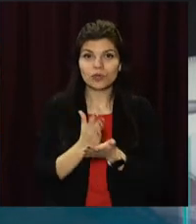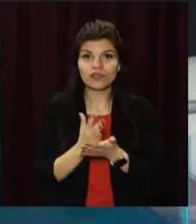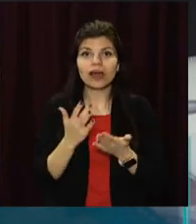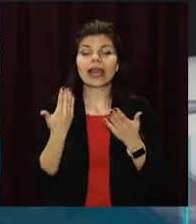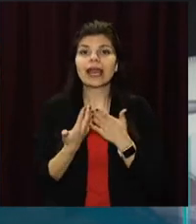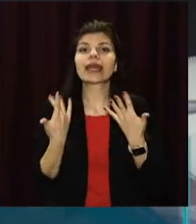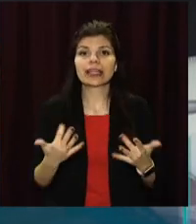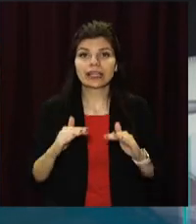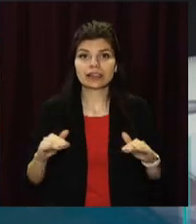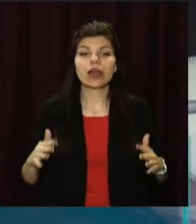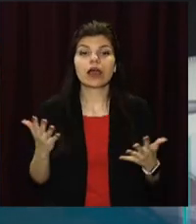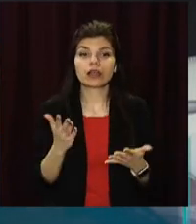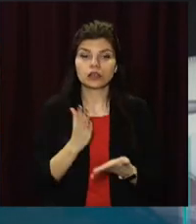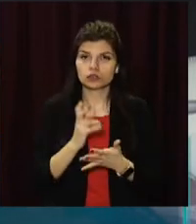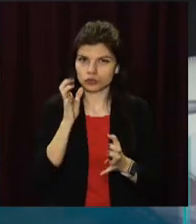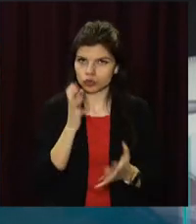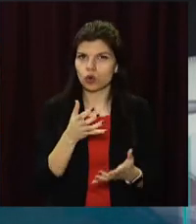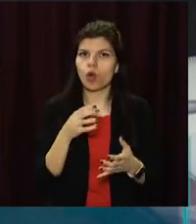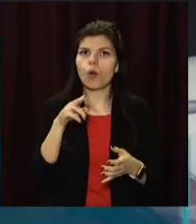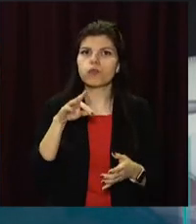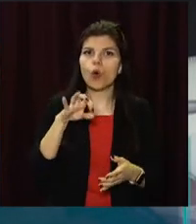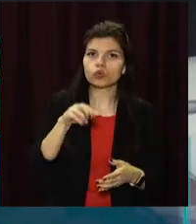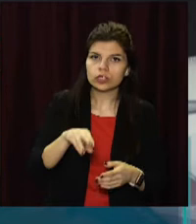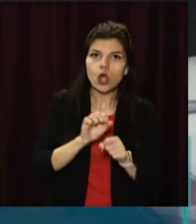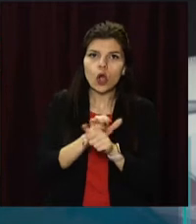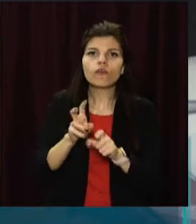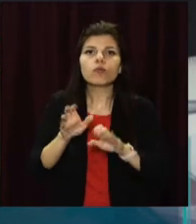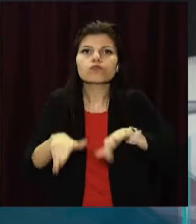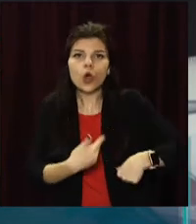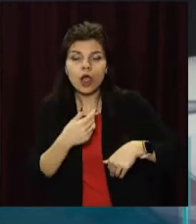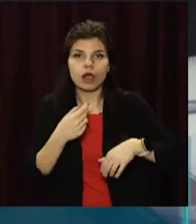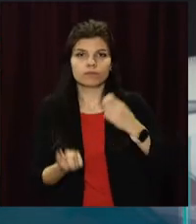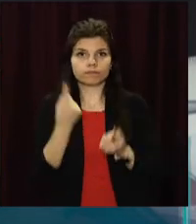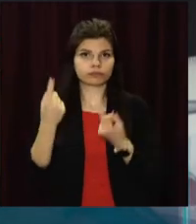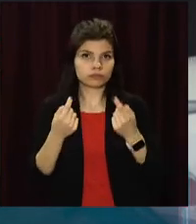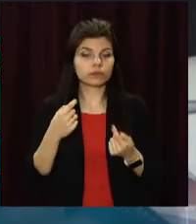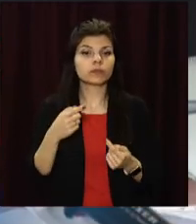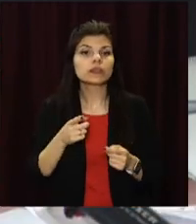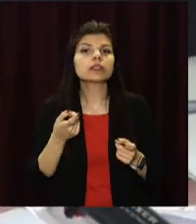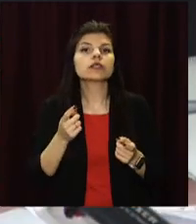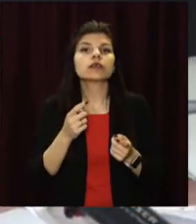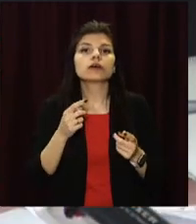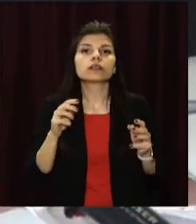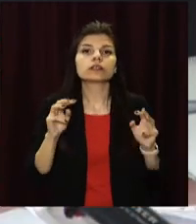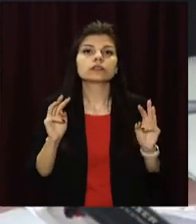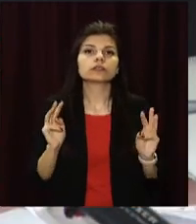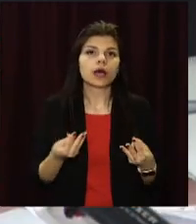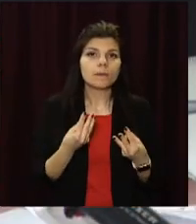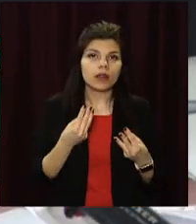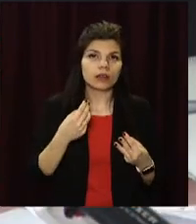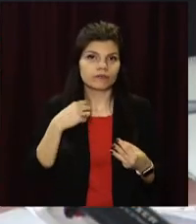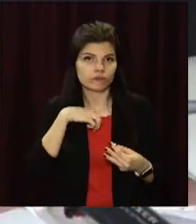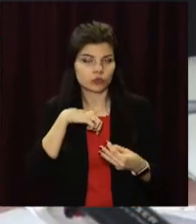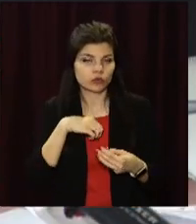декілька дітей, які мають досить серйозні постковідні ускладнення, які пов'язані з мультизапальною відповіддю. І